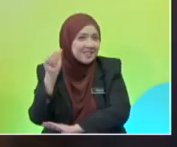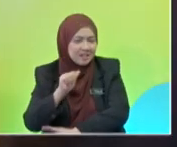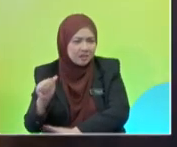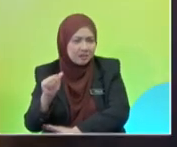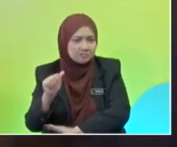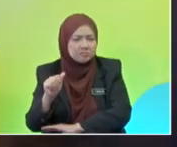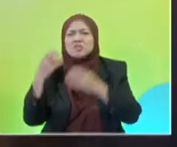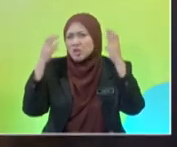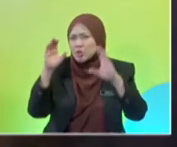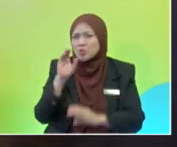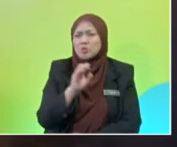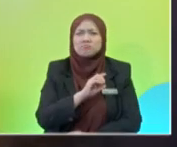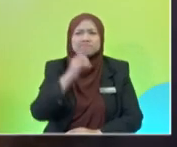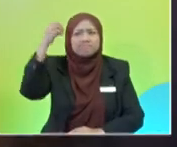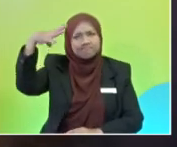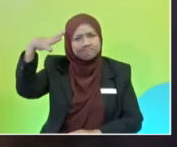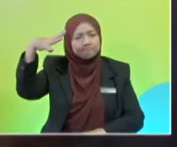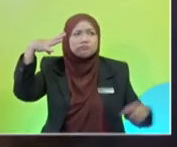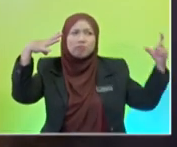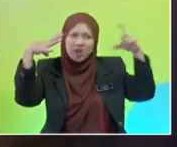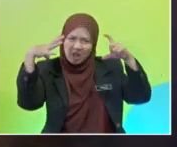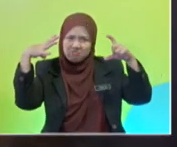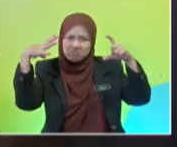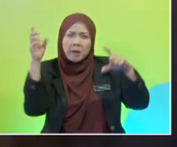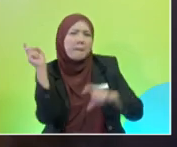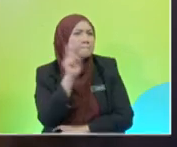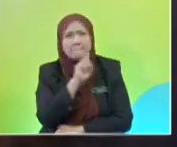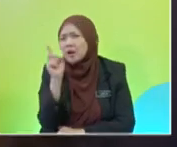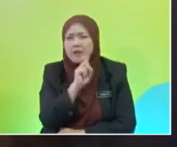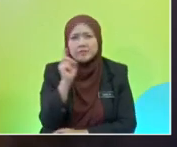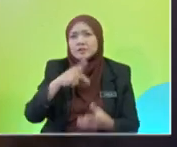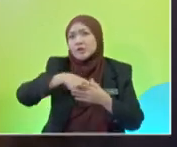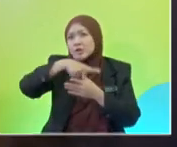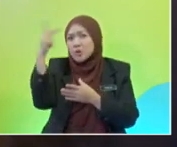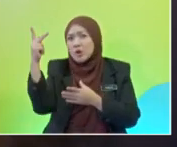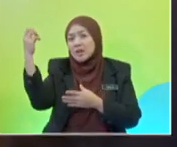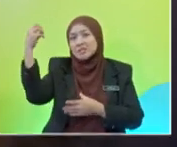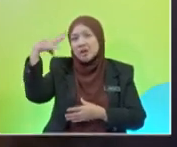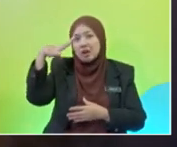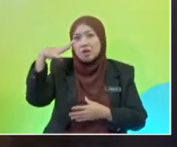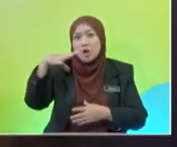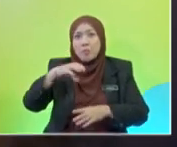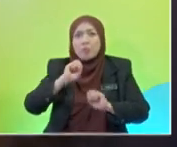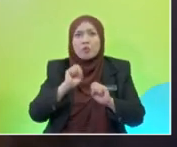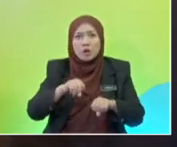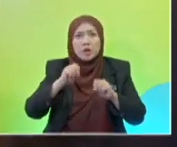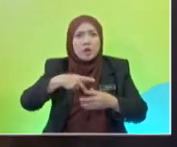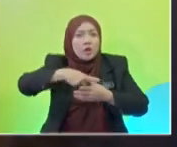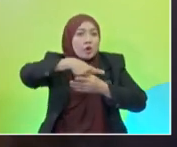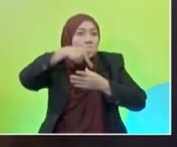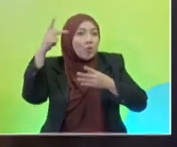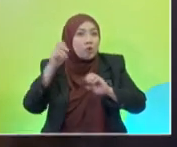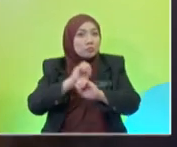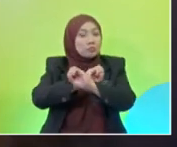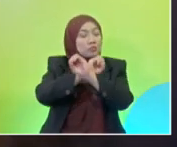cahaya matahari dan cahaya bulan yang mana yang mengeluarkan cahaya yang begitu terang yang kita boleh baca